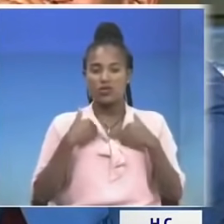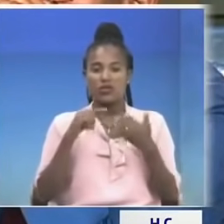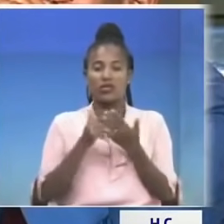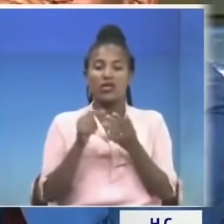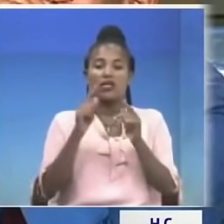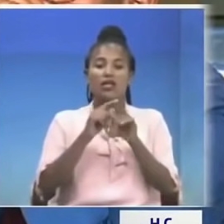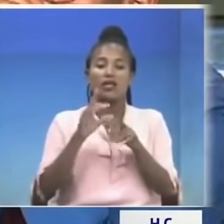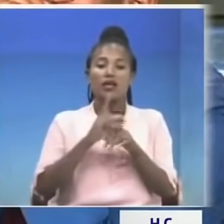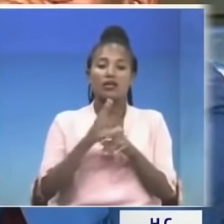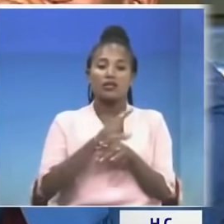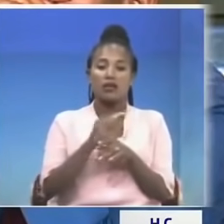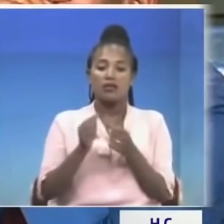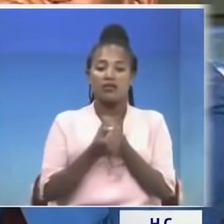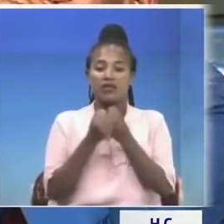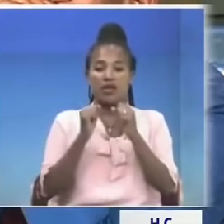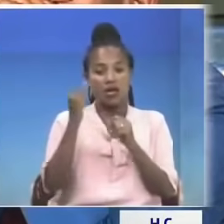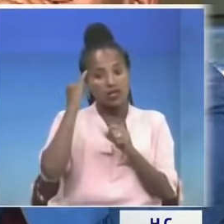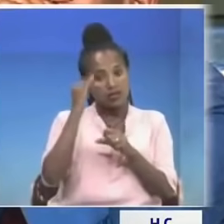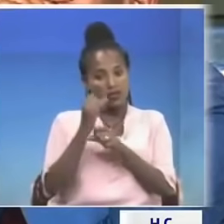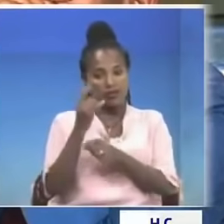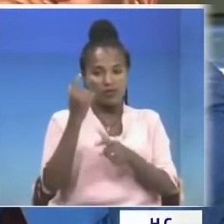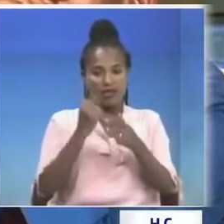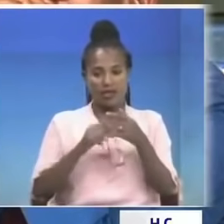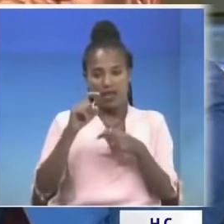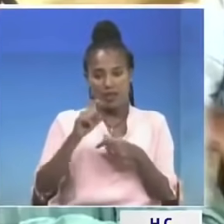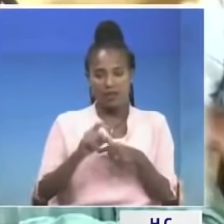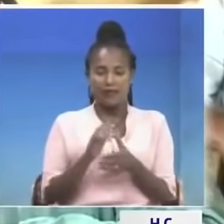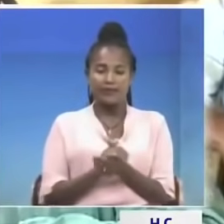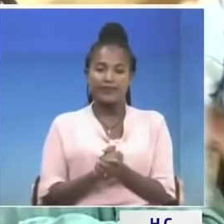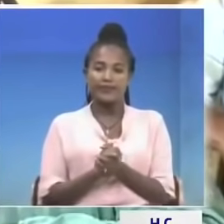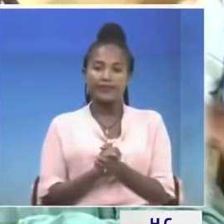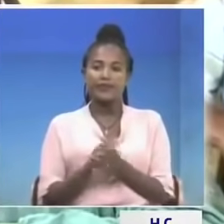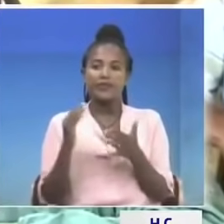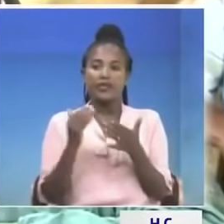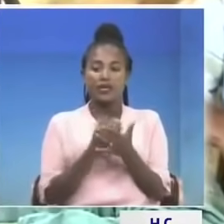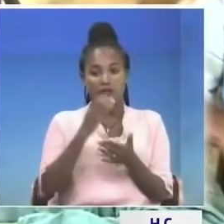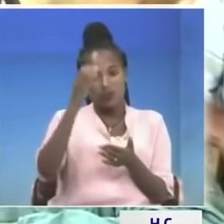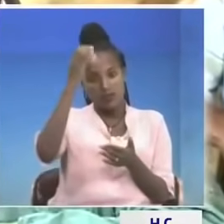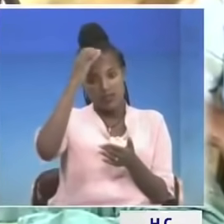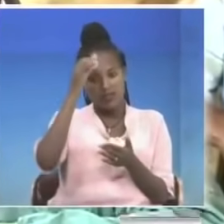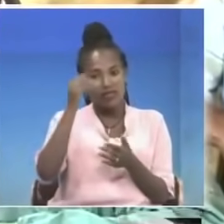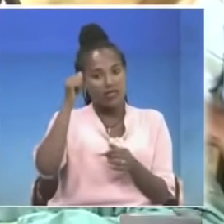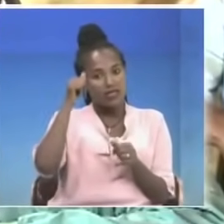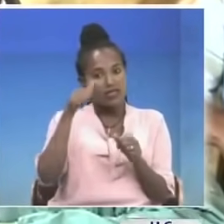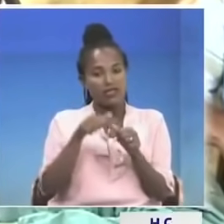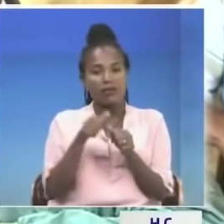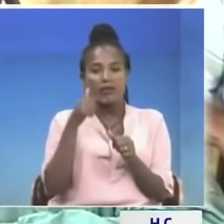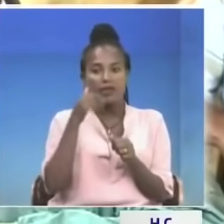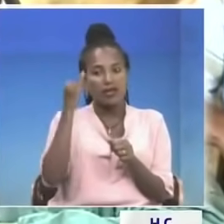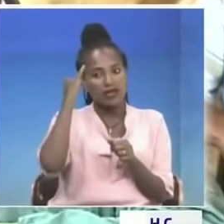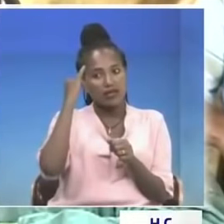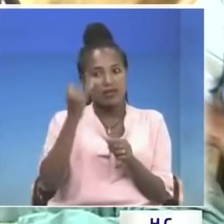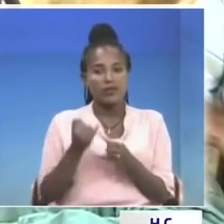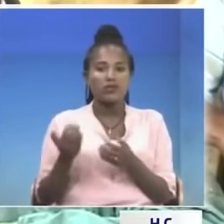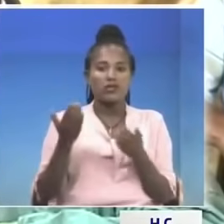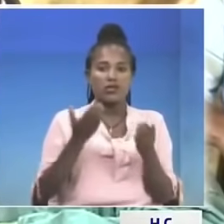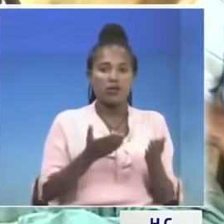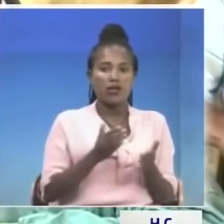የተለየ አቅጣጫና የመፍትሄ ሀሳብ ይዞ መምጣት እንዳለበት ለአዲሱ መንግስት እናሳስባለን የሚል አስተያየታቸውን